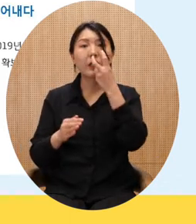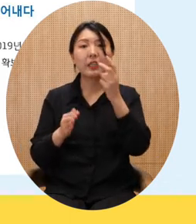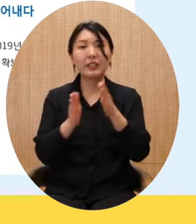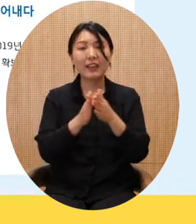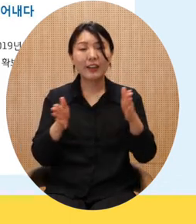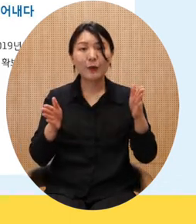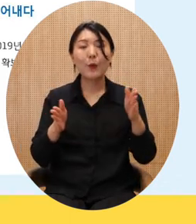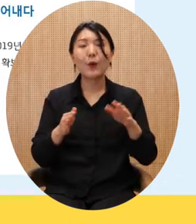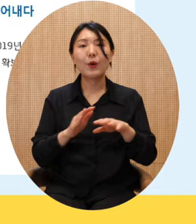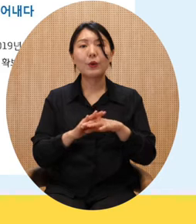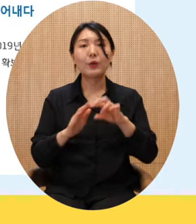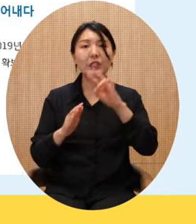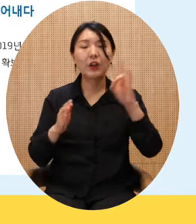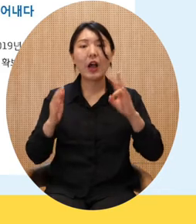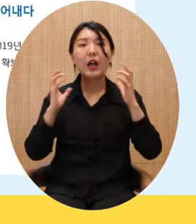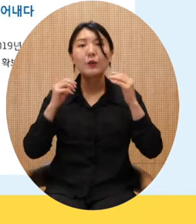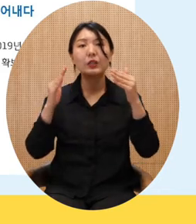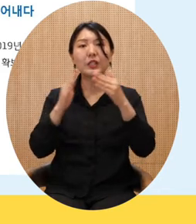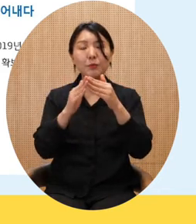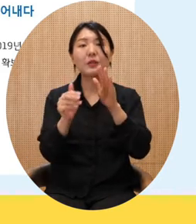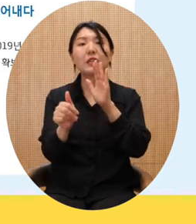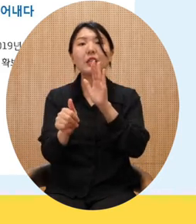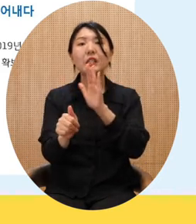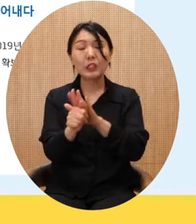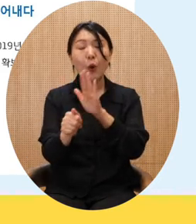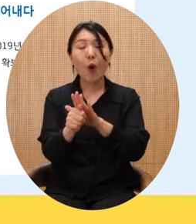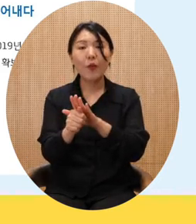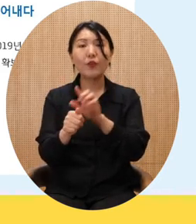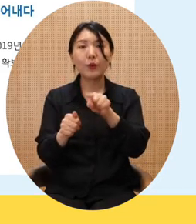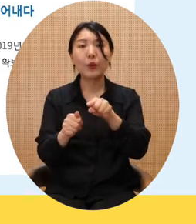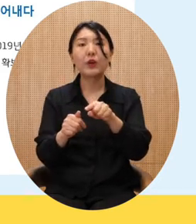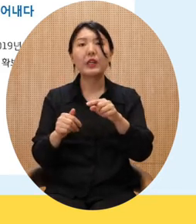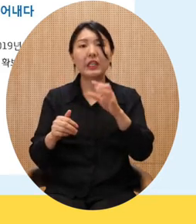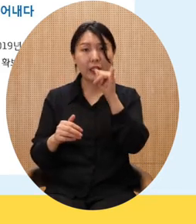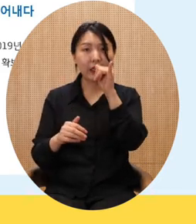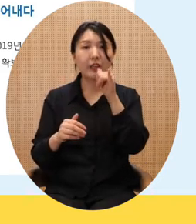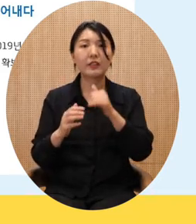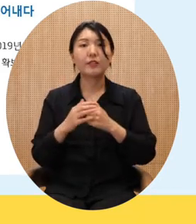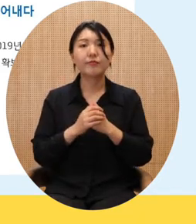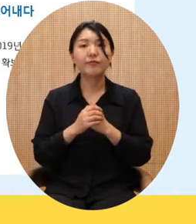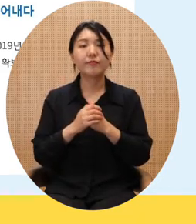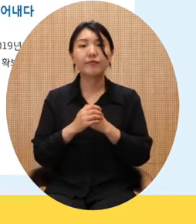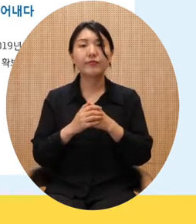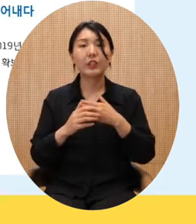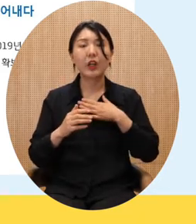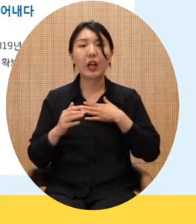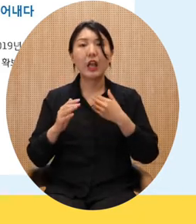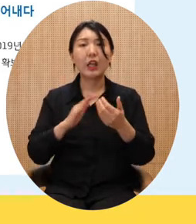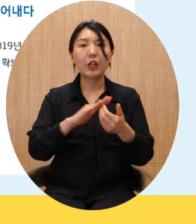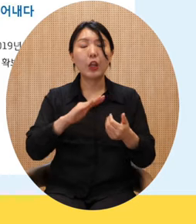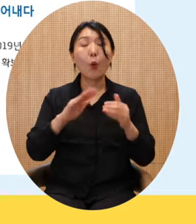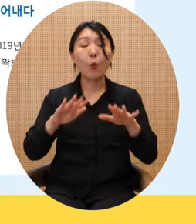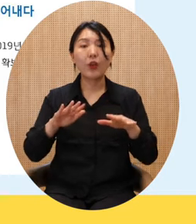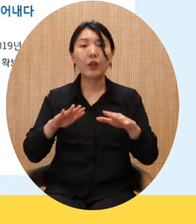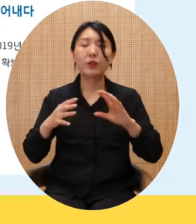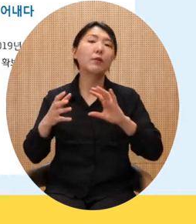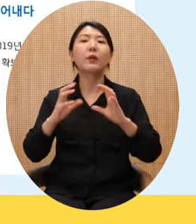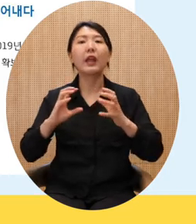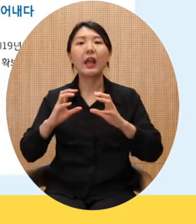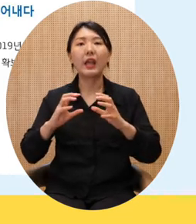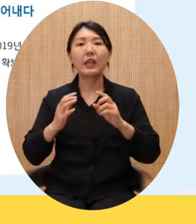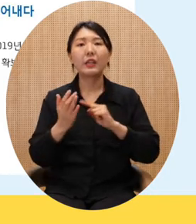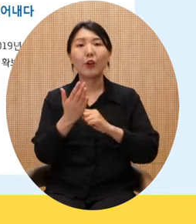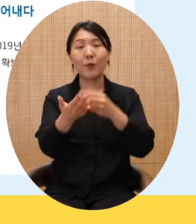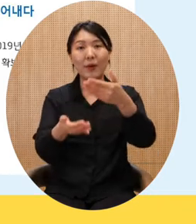시흥형 아동 주거비 지원 사업을 실시하고 있다는 점에서 의의가 있고요. 저희가 사전에 오늘 토론회에 신청을 받았을